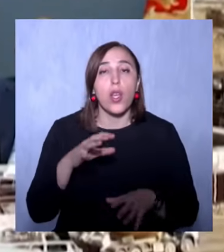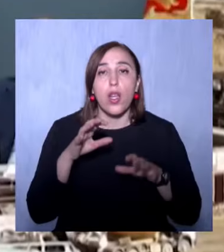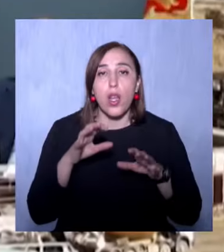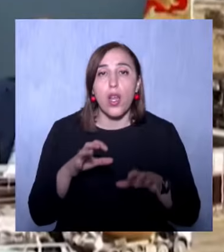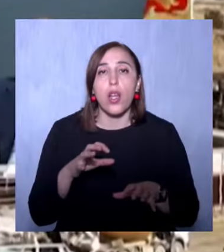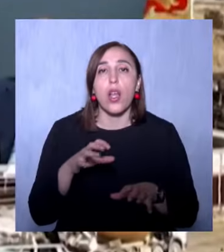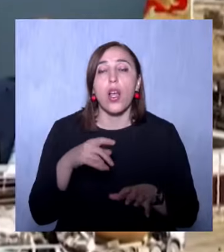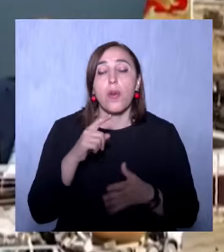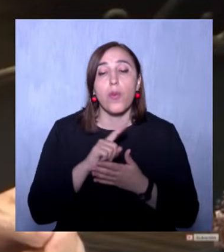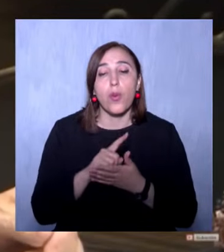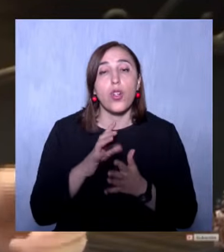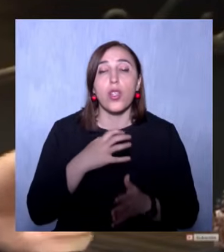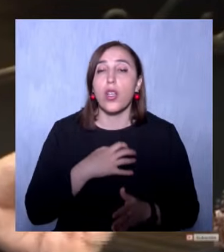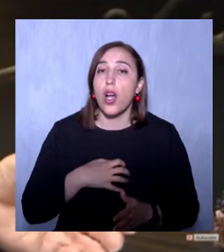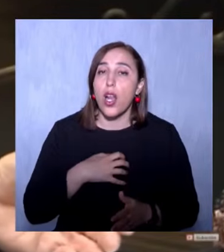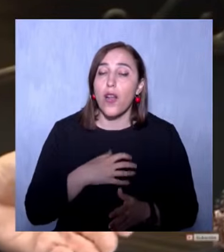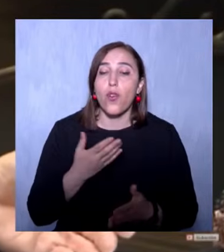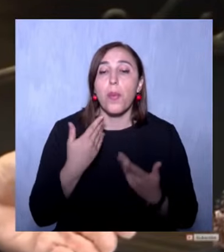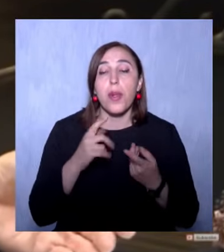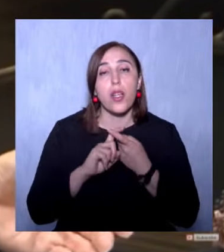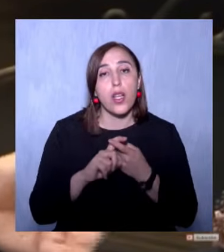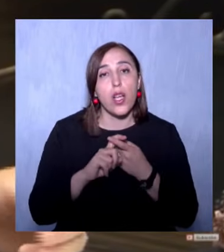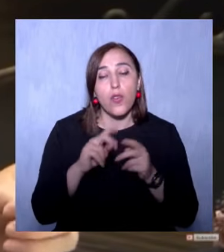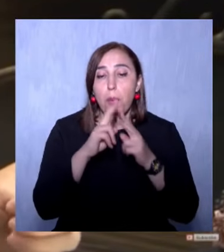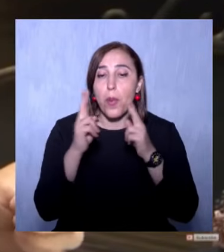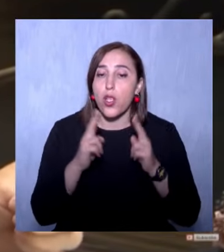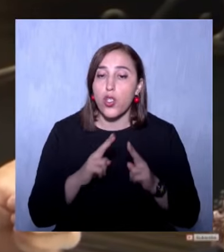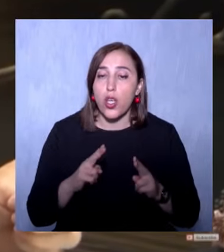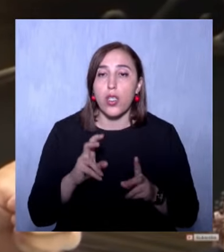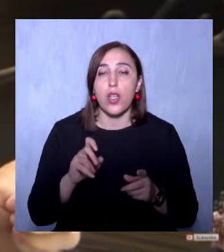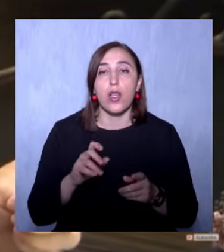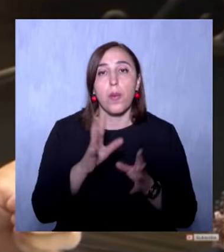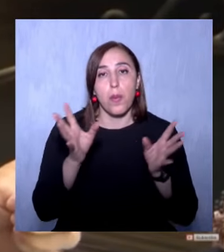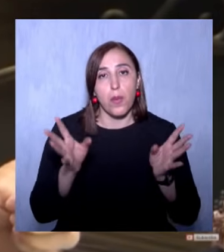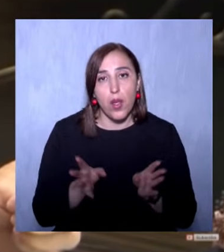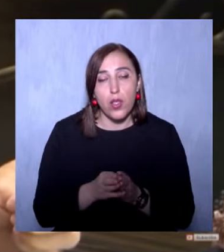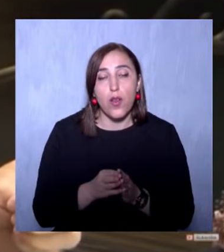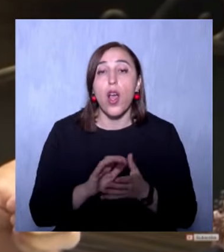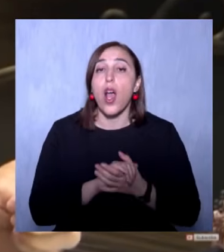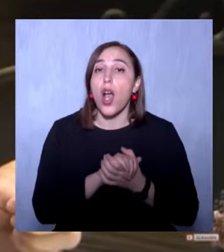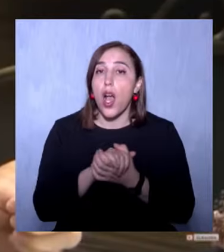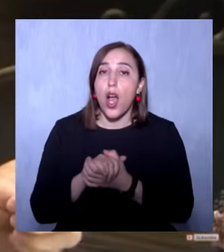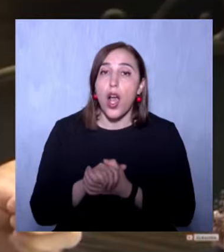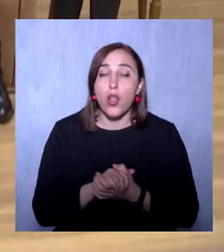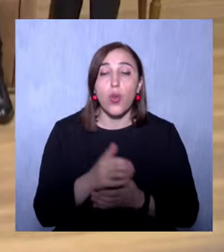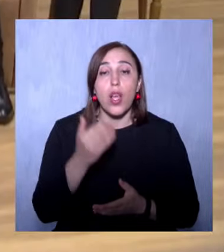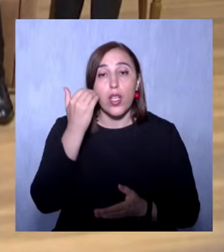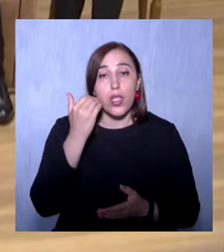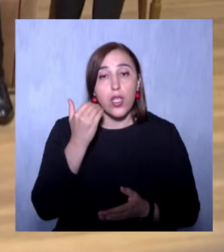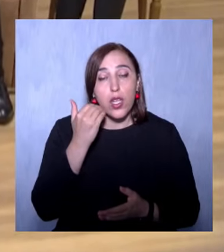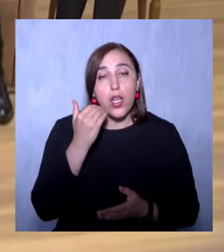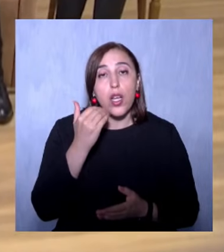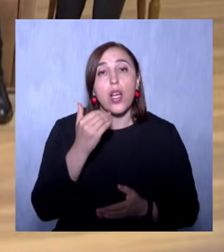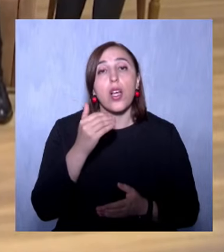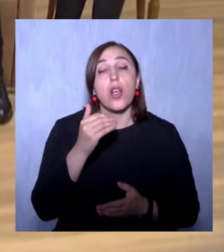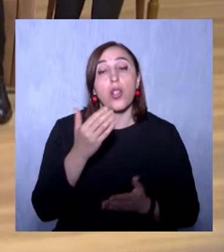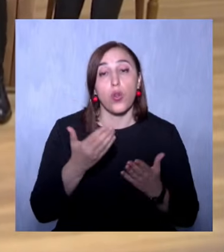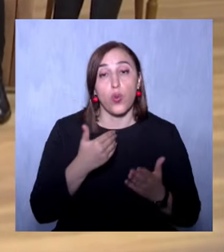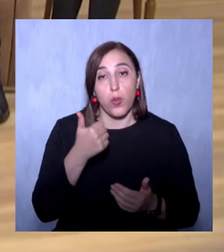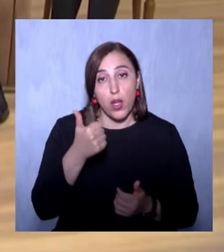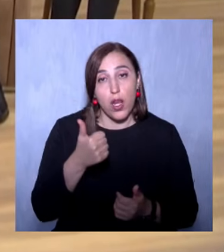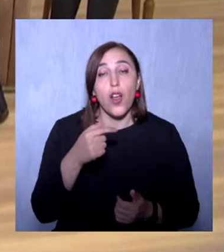բանակցություններին կարևորել է նաև համագործակցությունը միջազգային ասպարեզում, շեշտելով, թե խաղաղությունը Սիրիայում կախված է Ռուսաստանից և